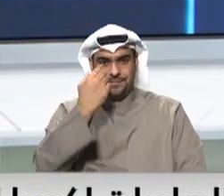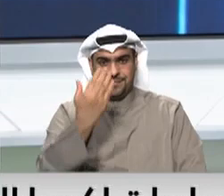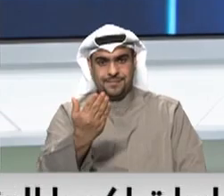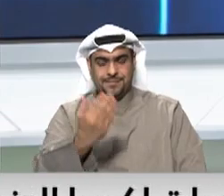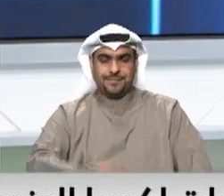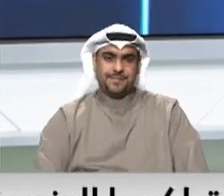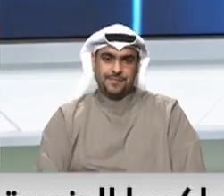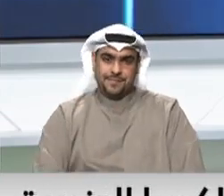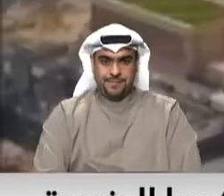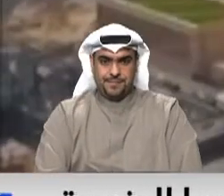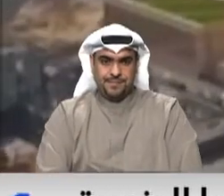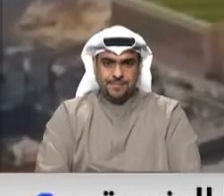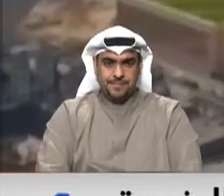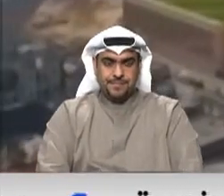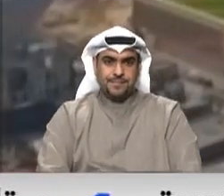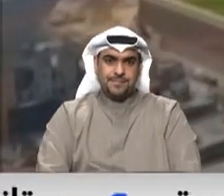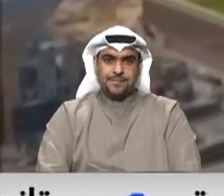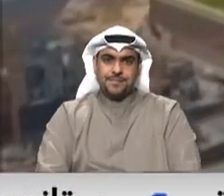التفاصيل